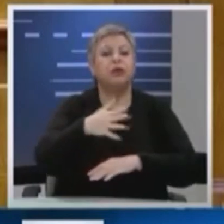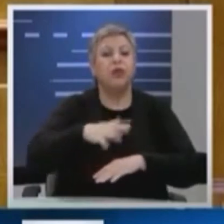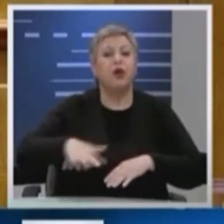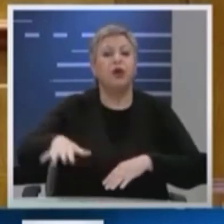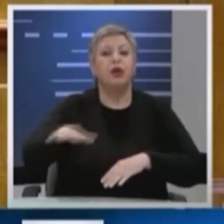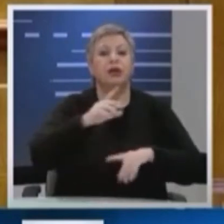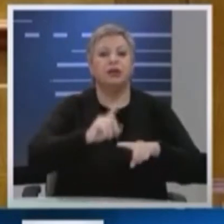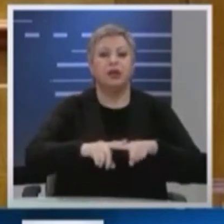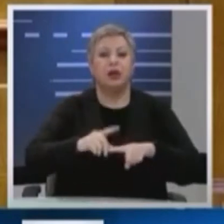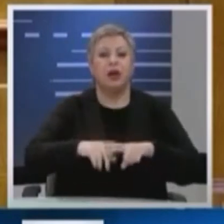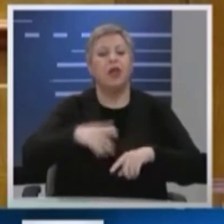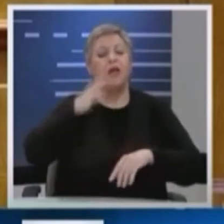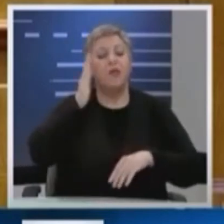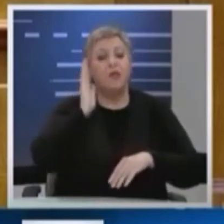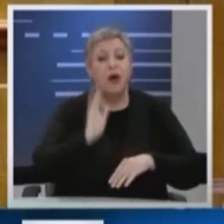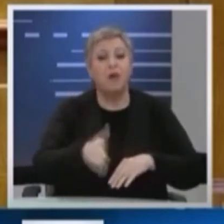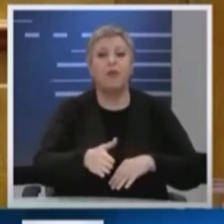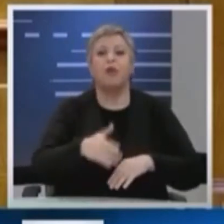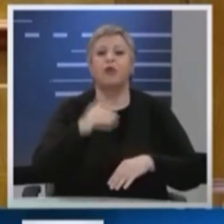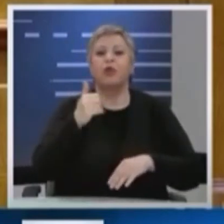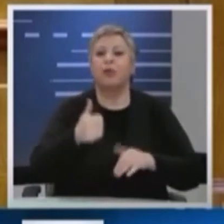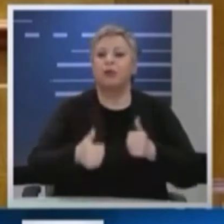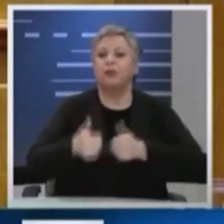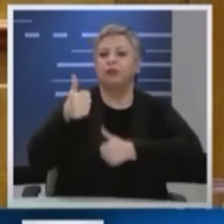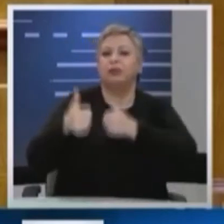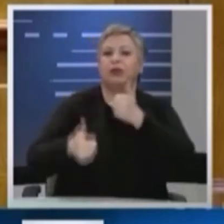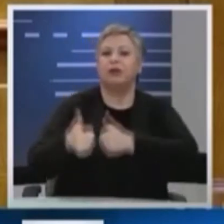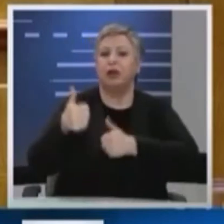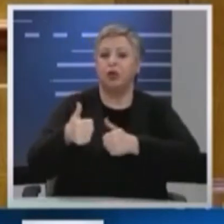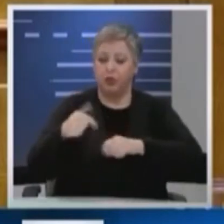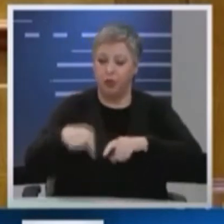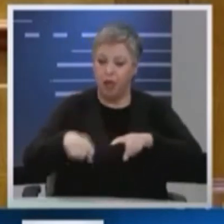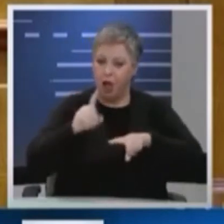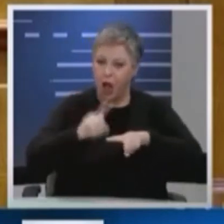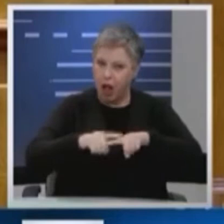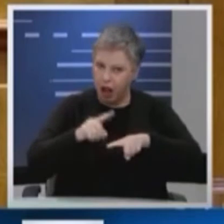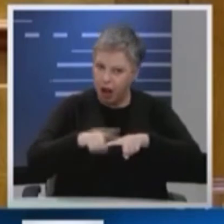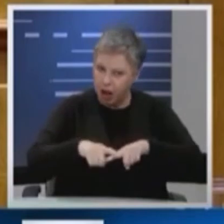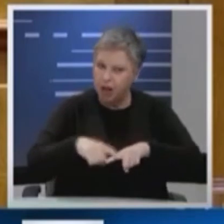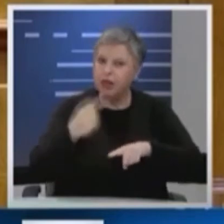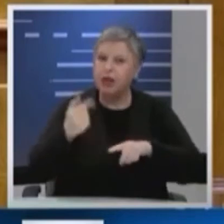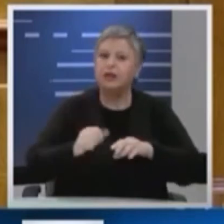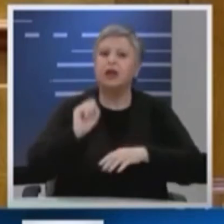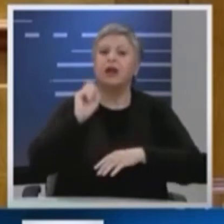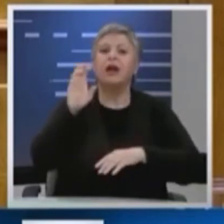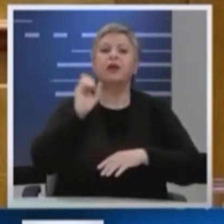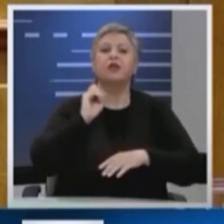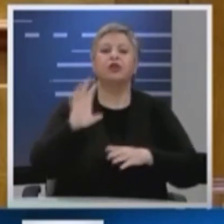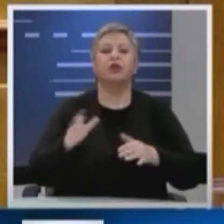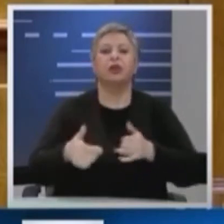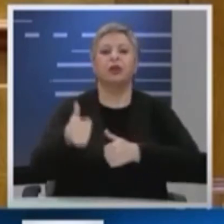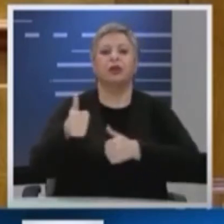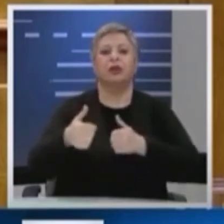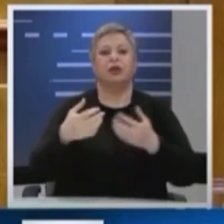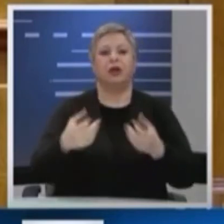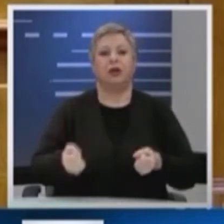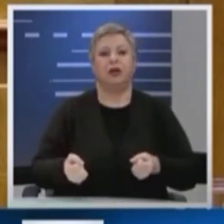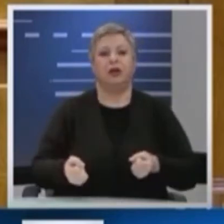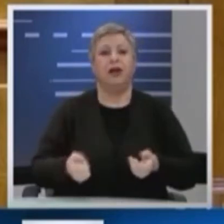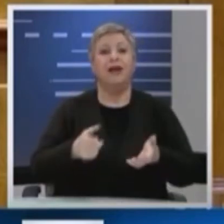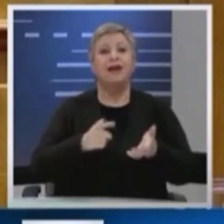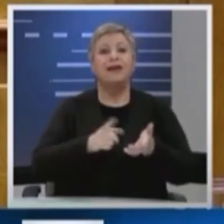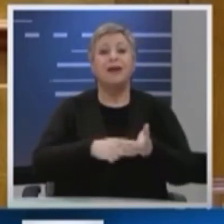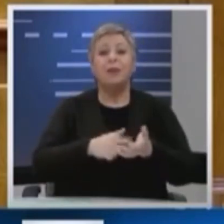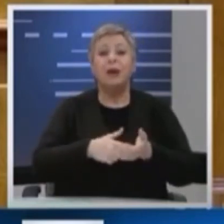να στέκεται στον ανταγωνισμό τον εγχώριο και τον διεθνή. Και αυτό με τη σειρά του προϋποθέτει τη μέγιστη δυνατή κινητοποίηση